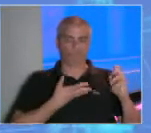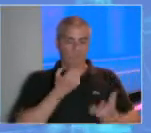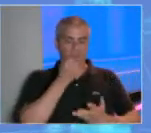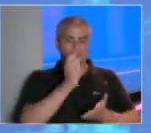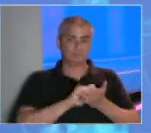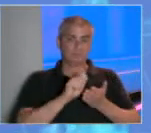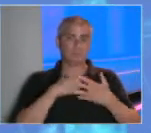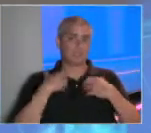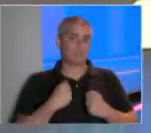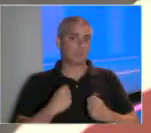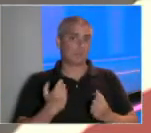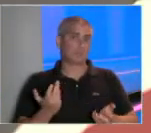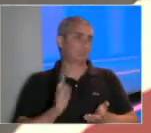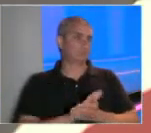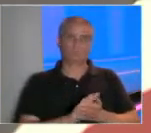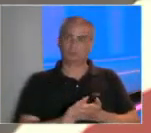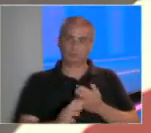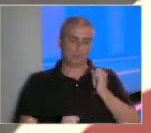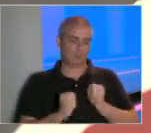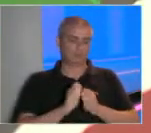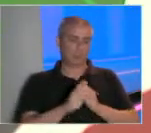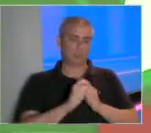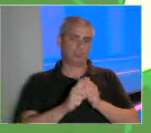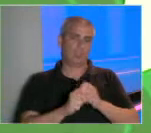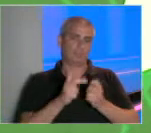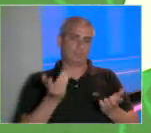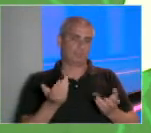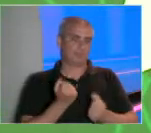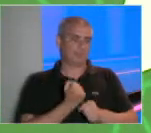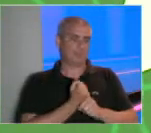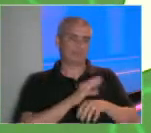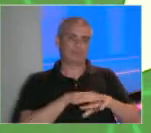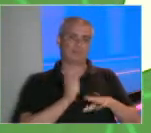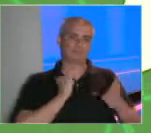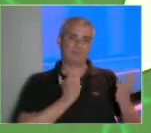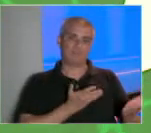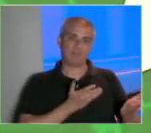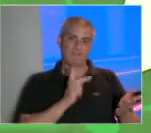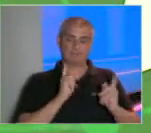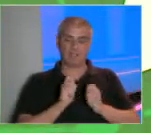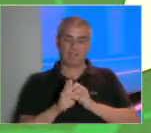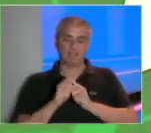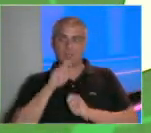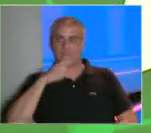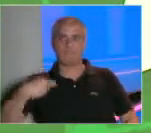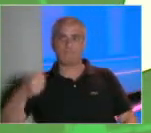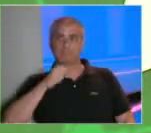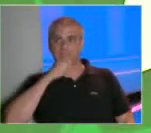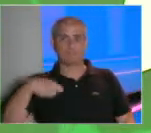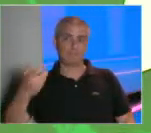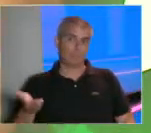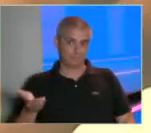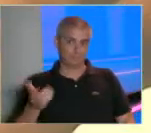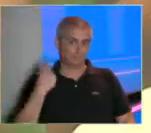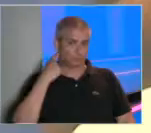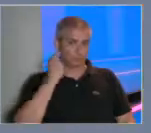שתקציב משרד הביטחון פשוט מקשה לשלם על המשימות הצבאיות שלו, והצורך לשלם תשלומי פנסיה לגמלאים.